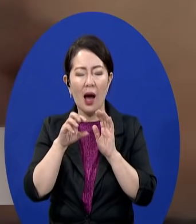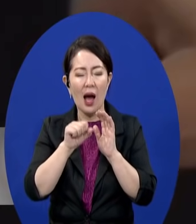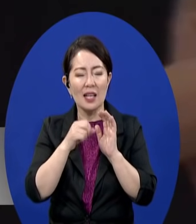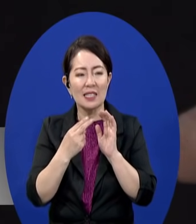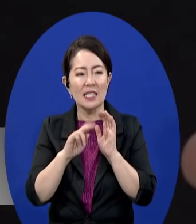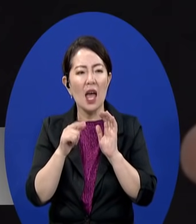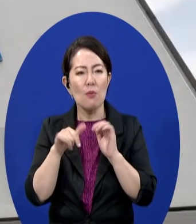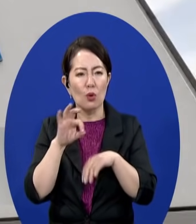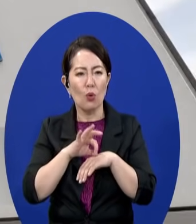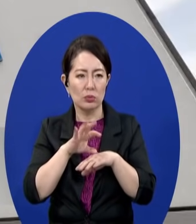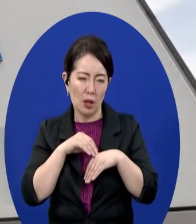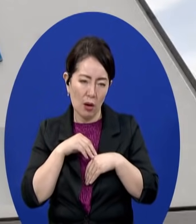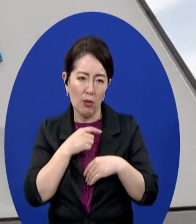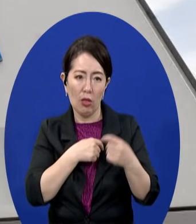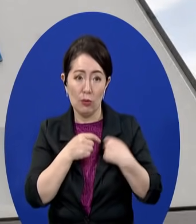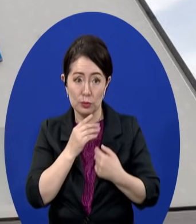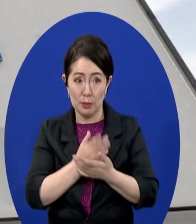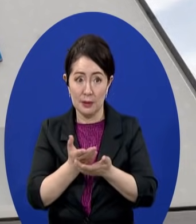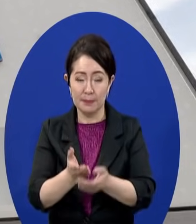өвчнөөр шаналж байгаа юм байна.